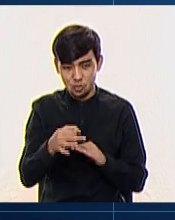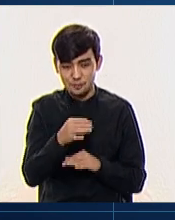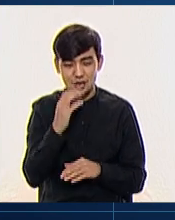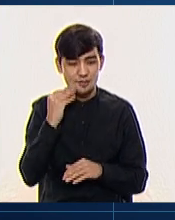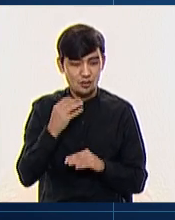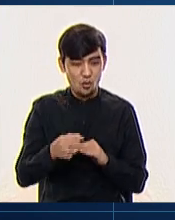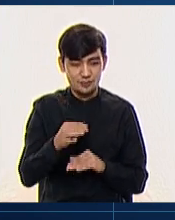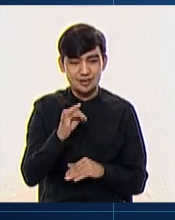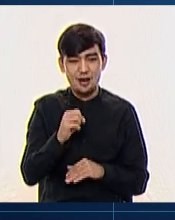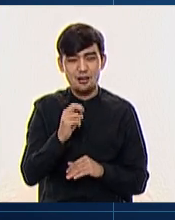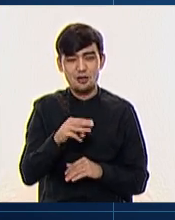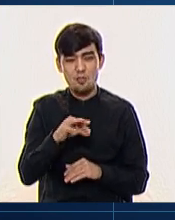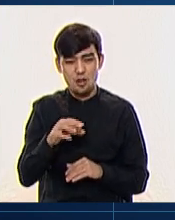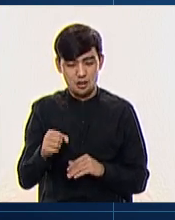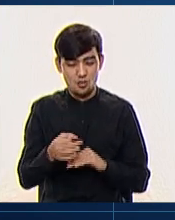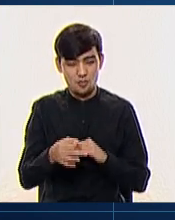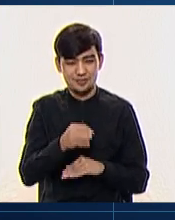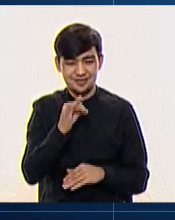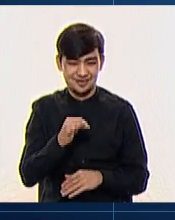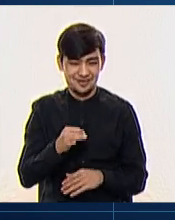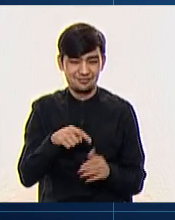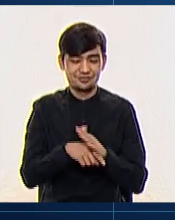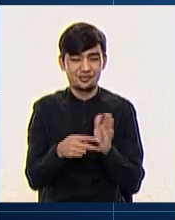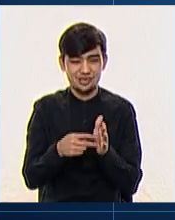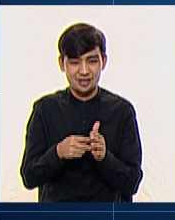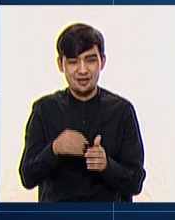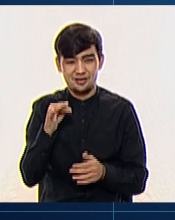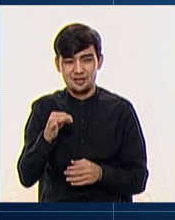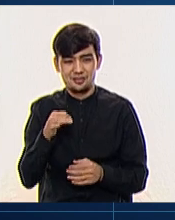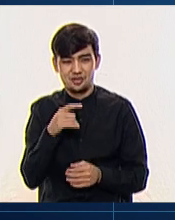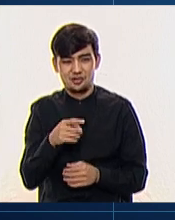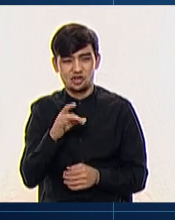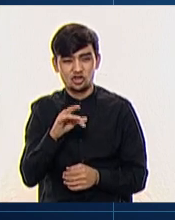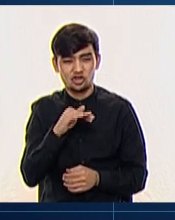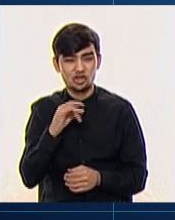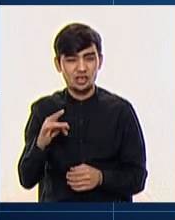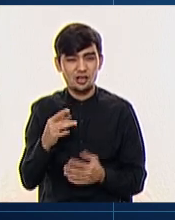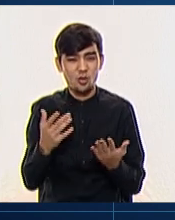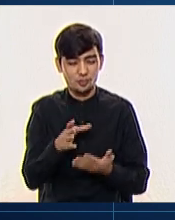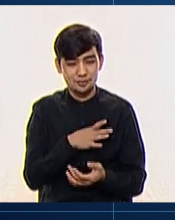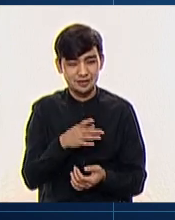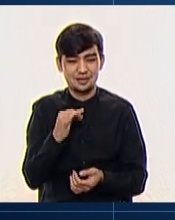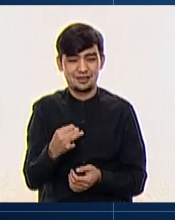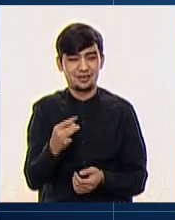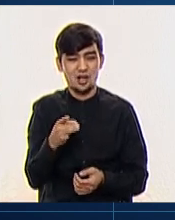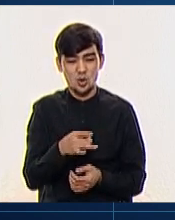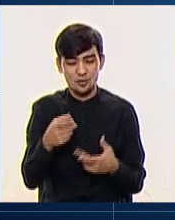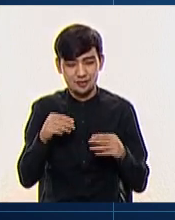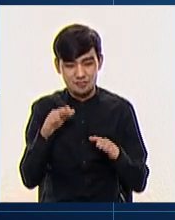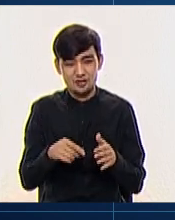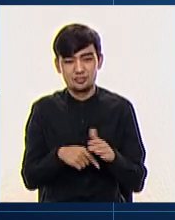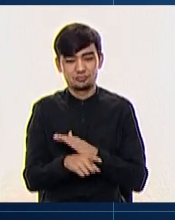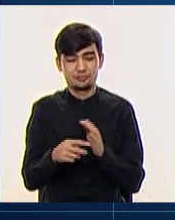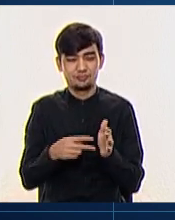область, Алматинскую и Акмолинскую. На ценообразование влияет жирность продукта и регион. Иначе как объяснить, что молоко в Костанае